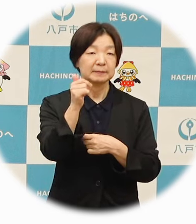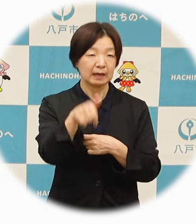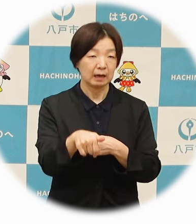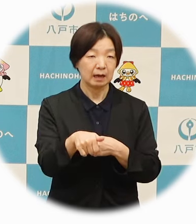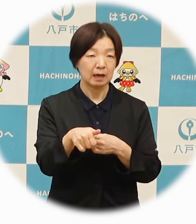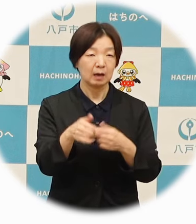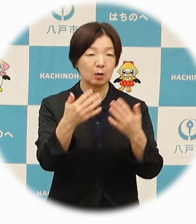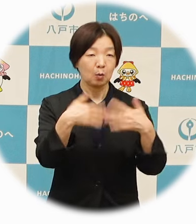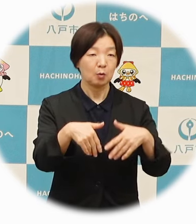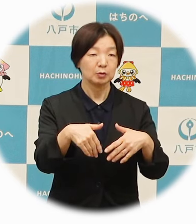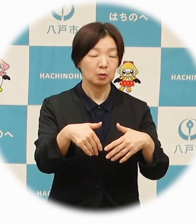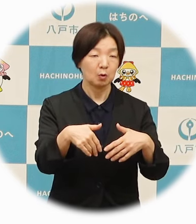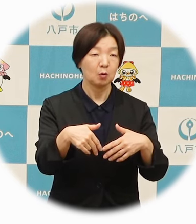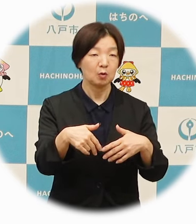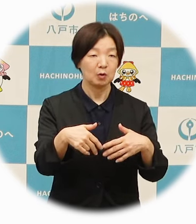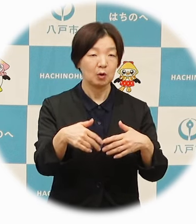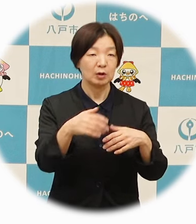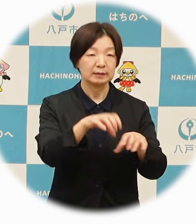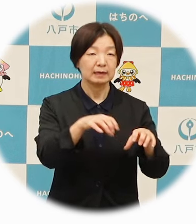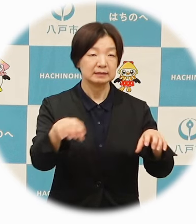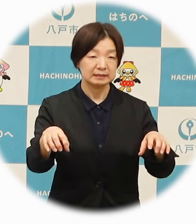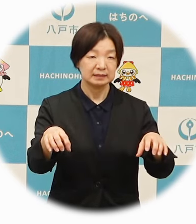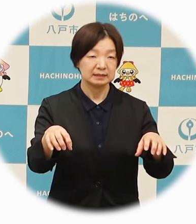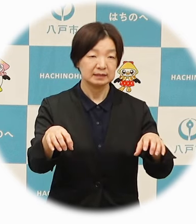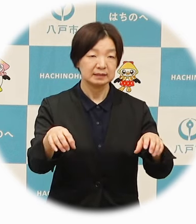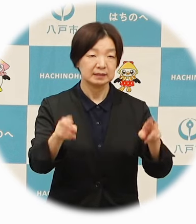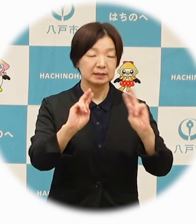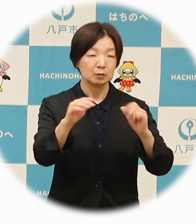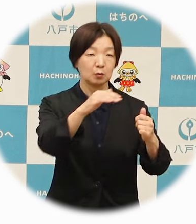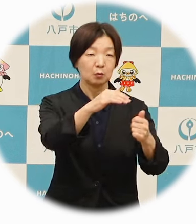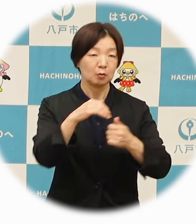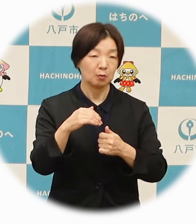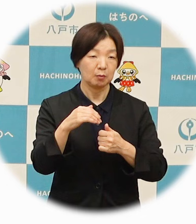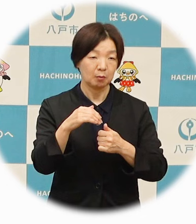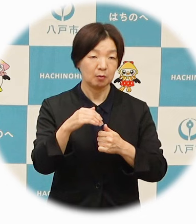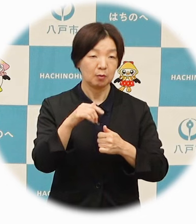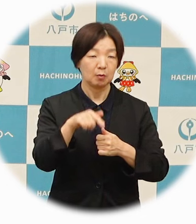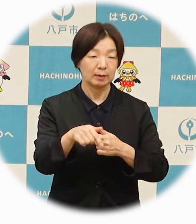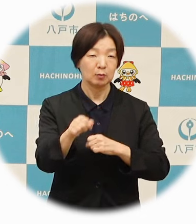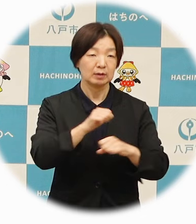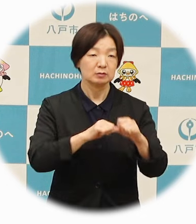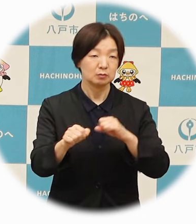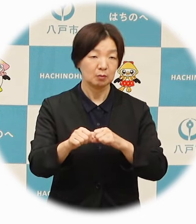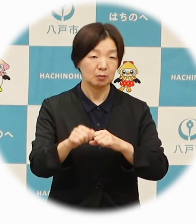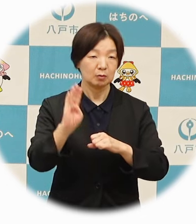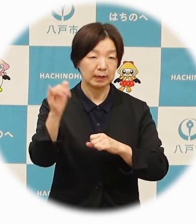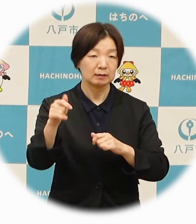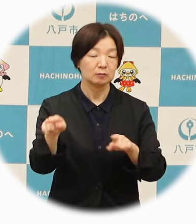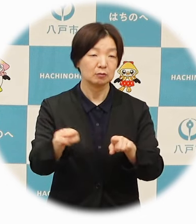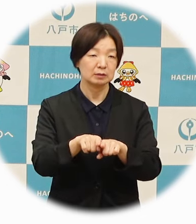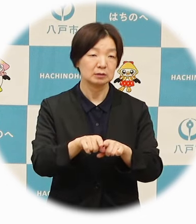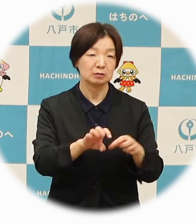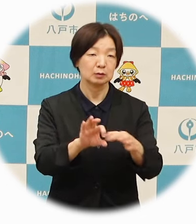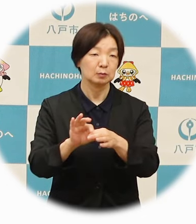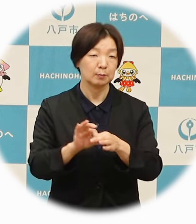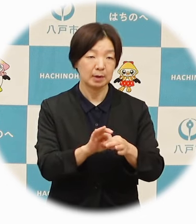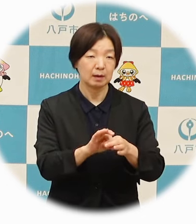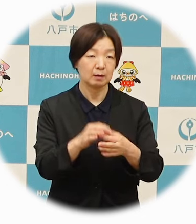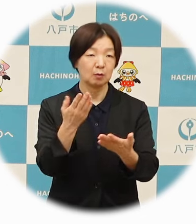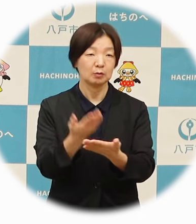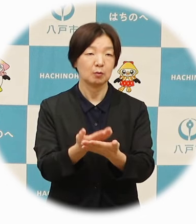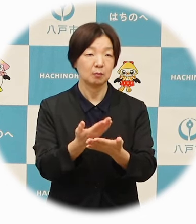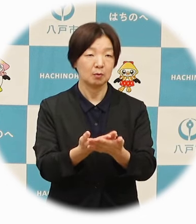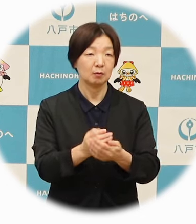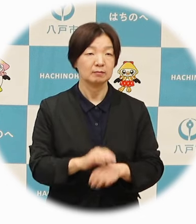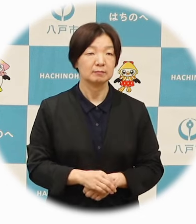する県と市のより一層の連携強化について要望するものであります。2つ目は日本海